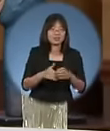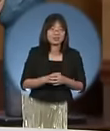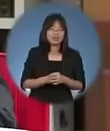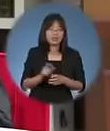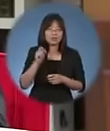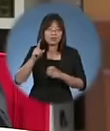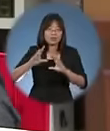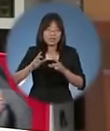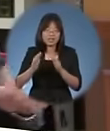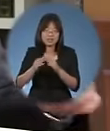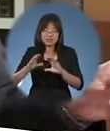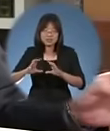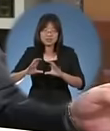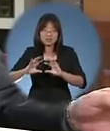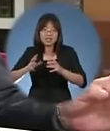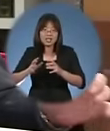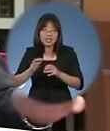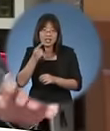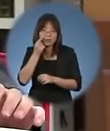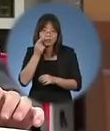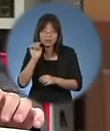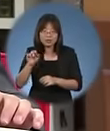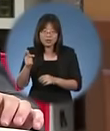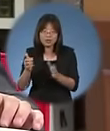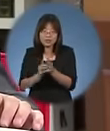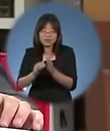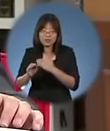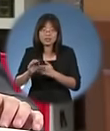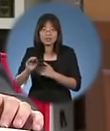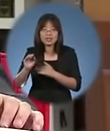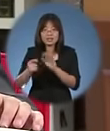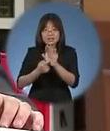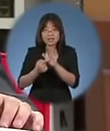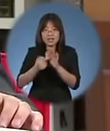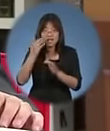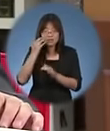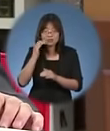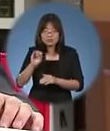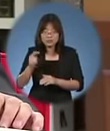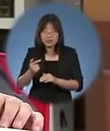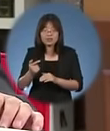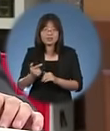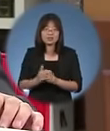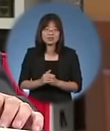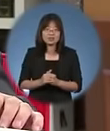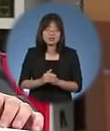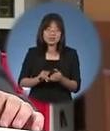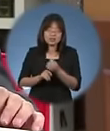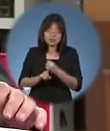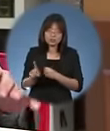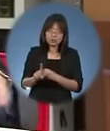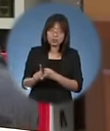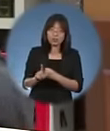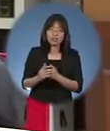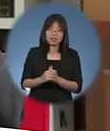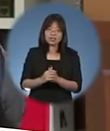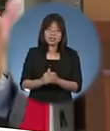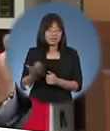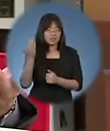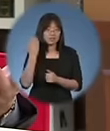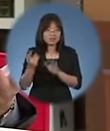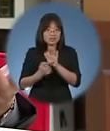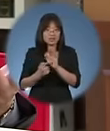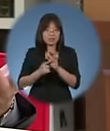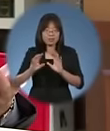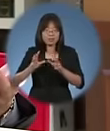먼 나라 이웃 나라가 일본 편 끝나고 나왔거든요. 한국 편이? 예, 한국 편이. 예. 근데 그 이유가 뭐냐니까 그 전에 나왔던